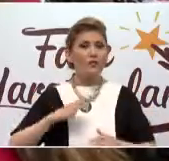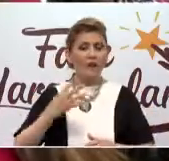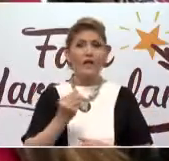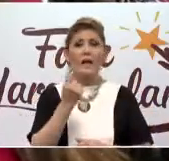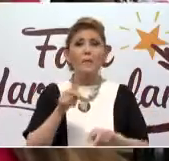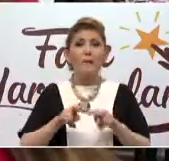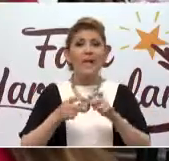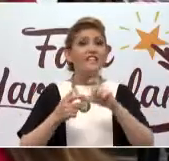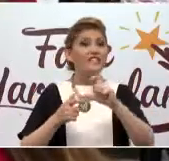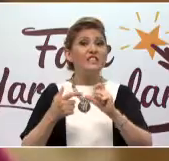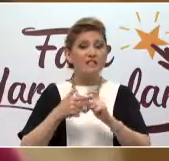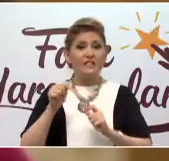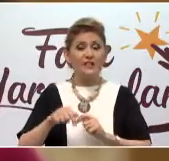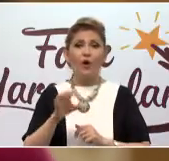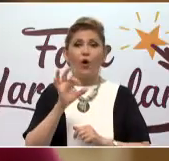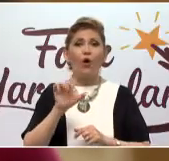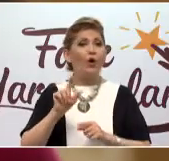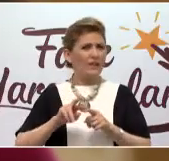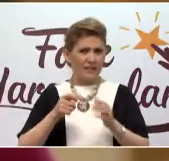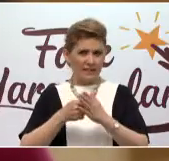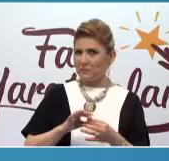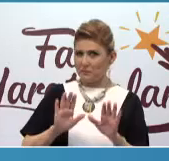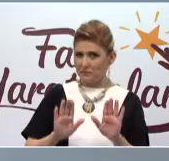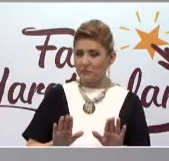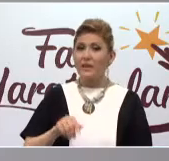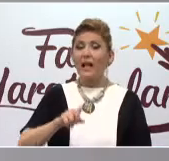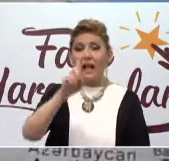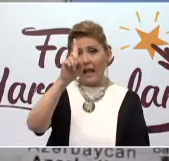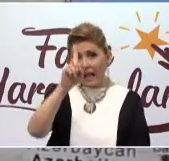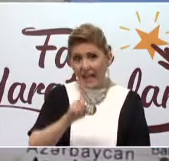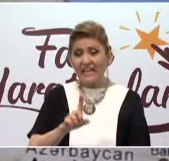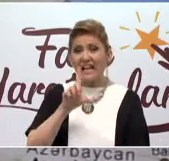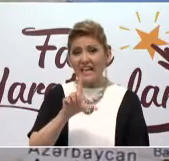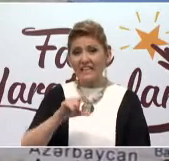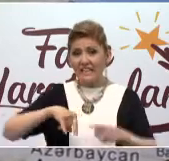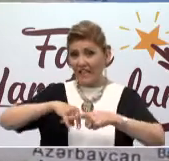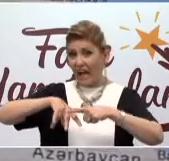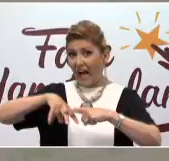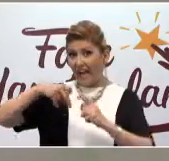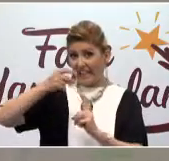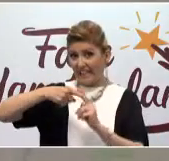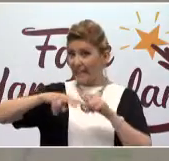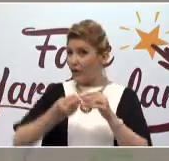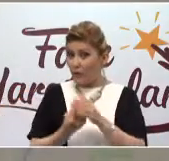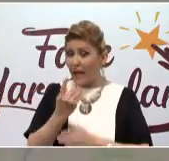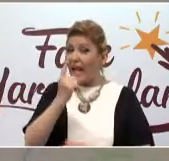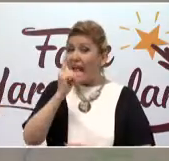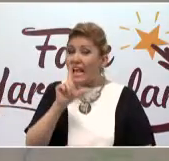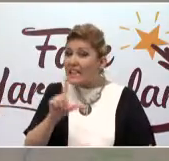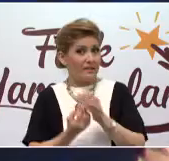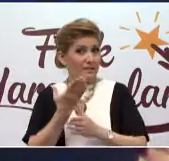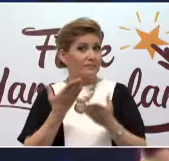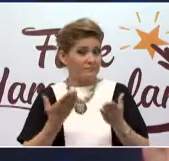imeciyi aslında online ve dijital bir platformda yeniden nasıl canlandırabiliriz? Bu bizim doğuş fikirlerimizden bir tanesi oldu.